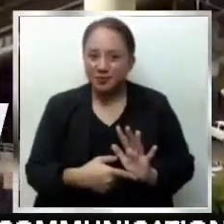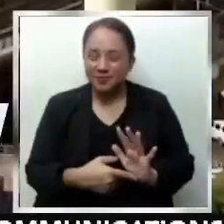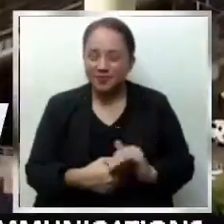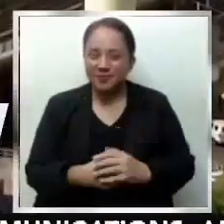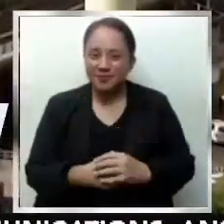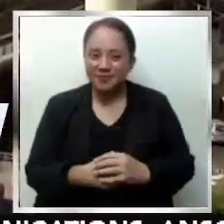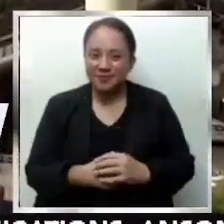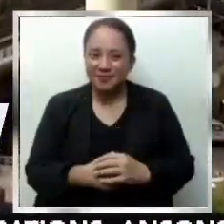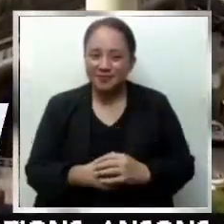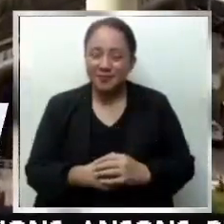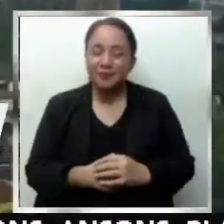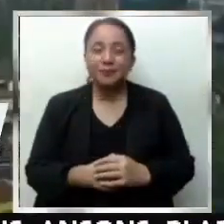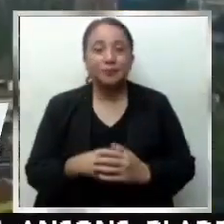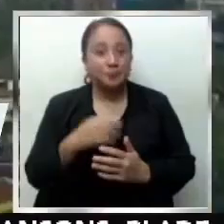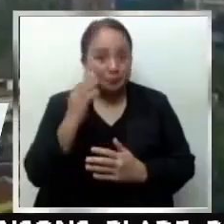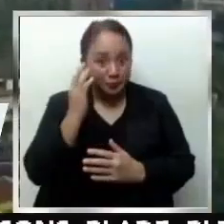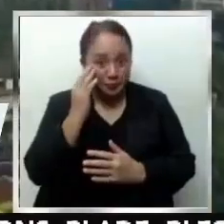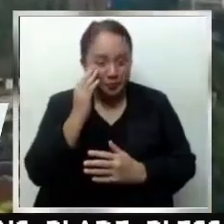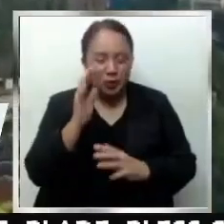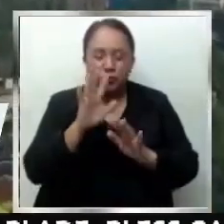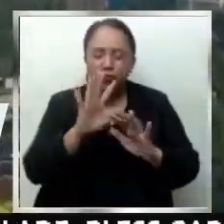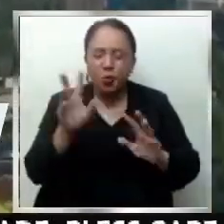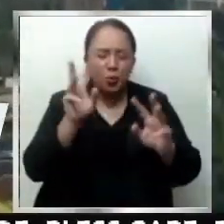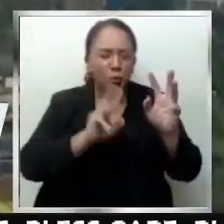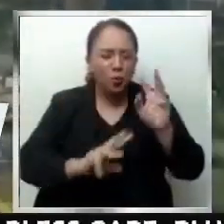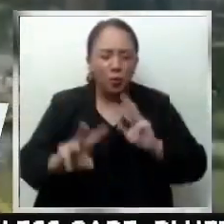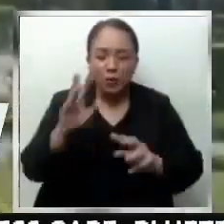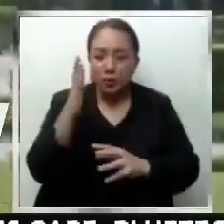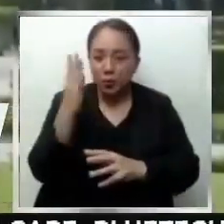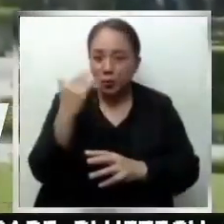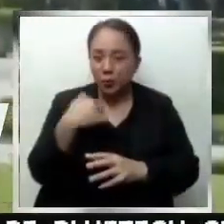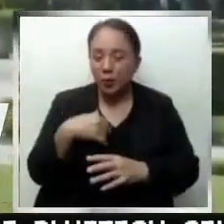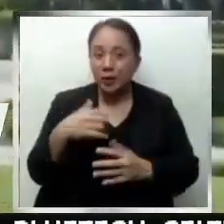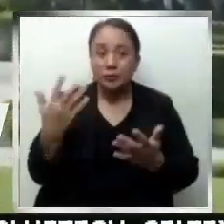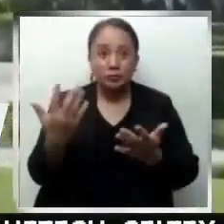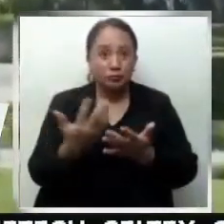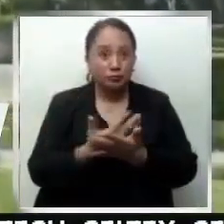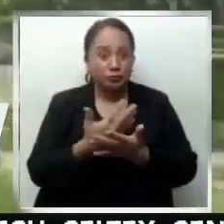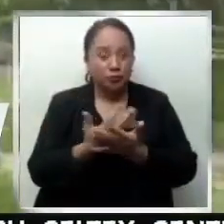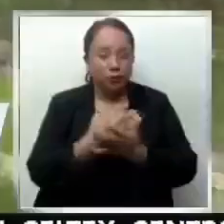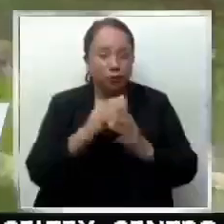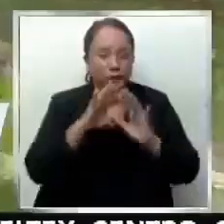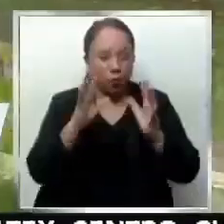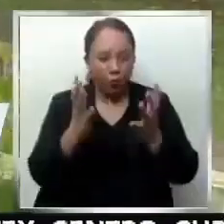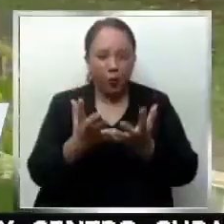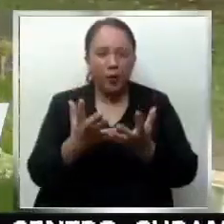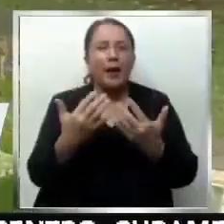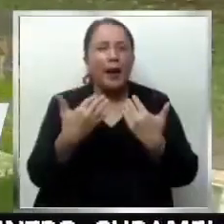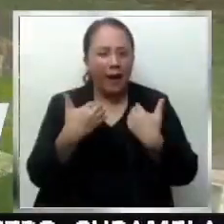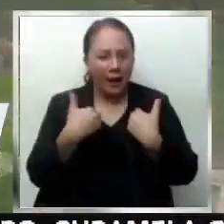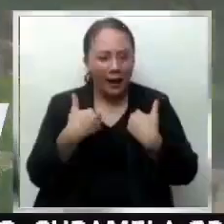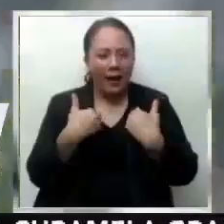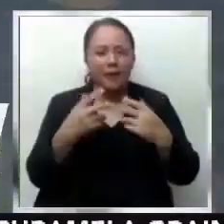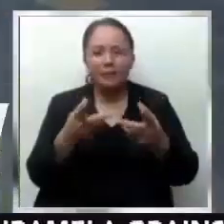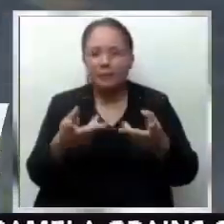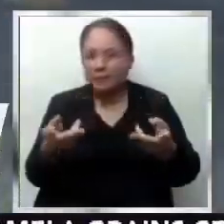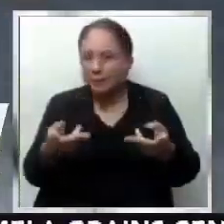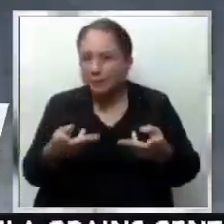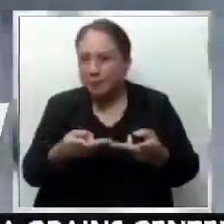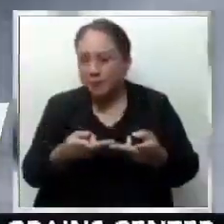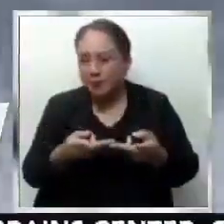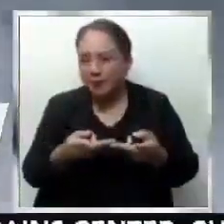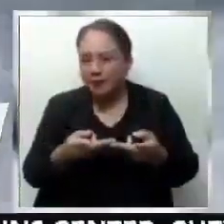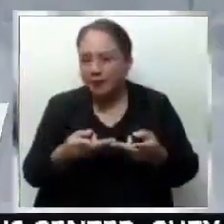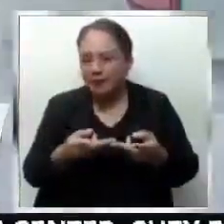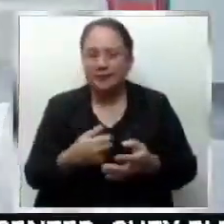Well, don't worry, dahil kahit sa modern world, meron ding lugar na Nolly at El Pili feels.